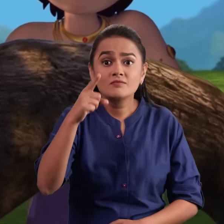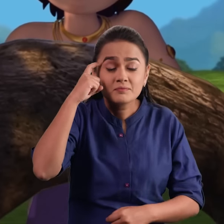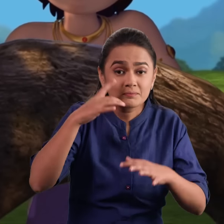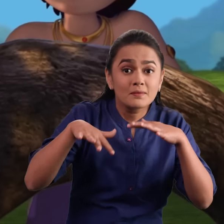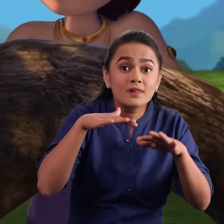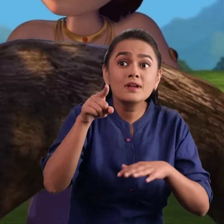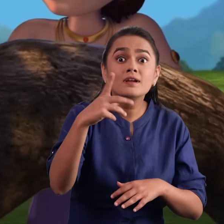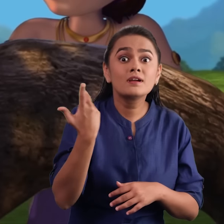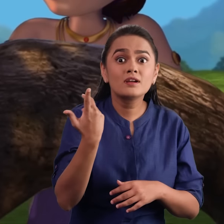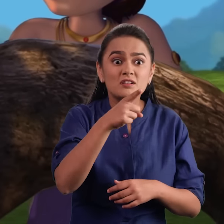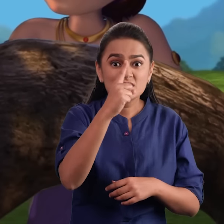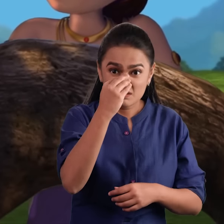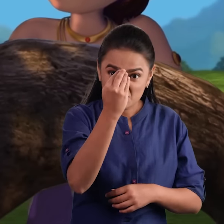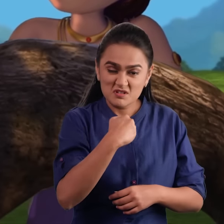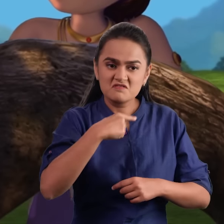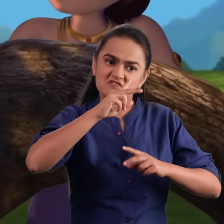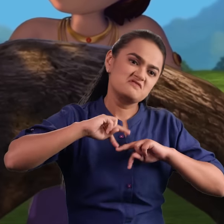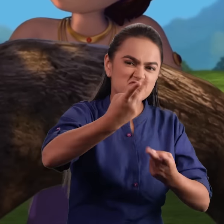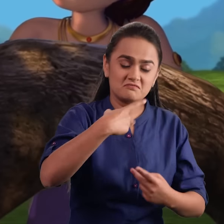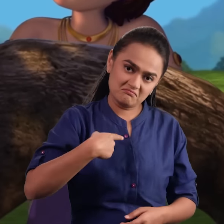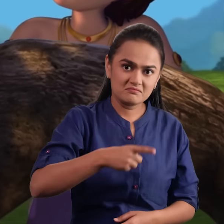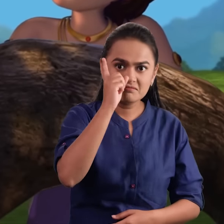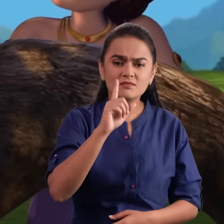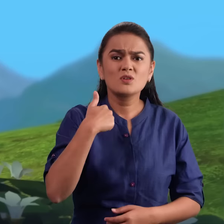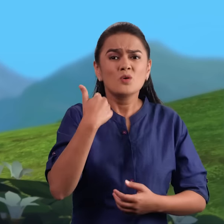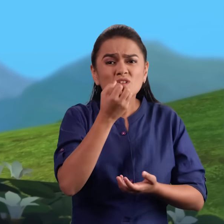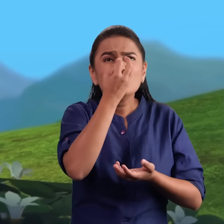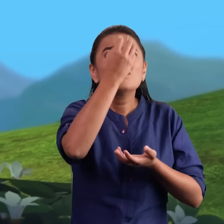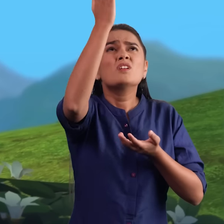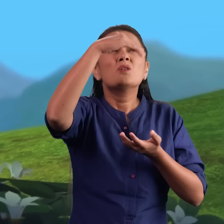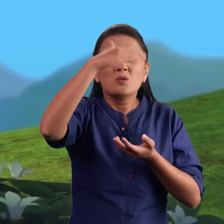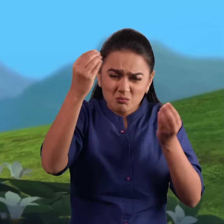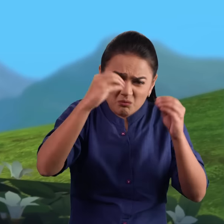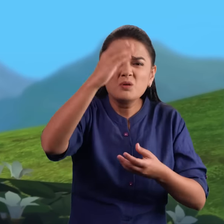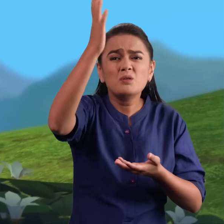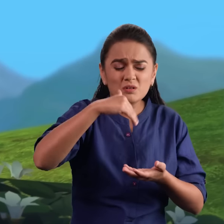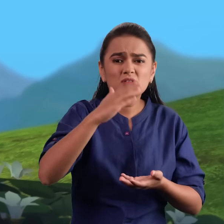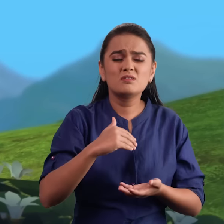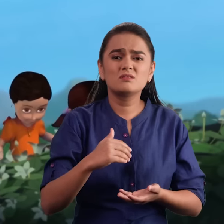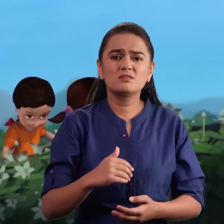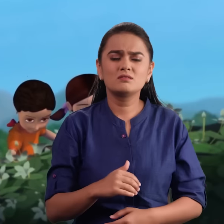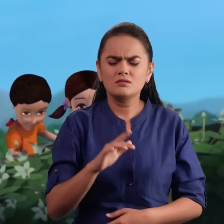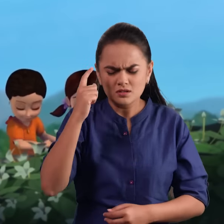क्या करने का विचार है तुम्हारा? राधा से अपने अपमान का बदला। हमें और पुष्प चाहिए राधा।